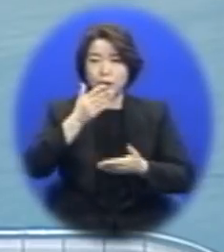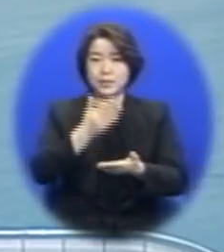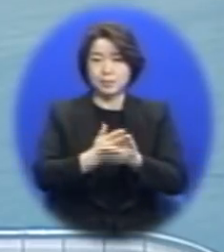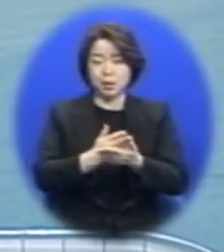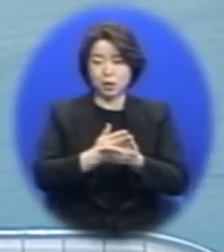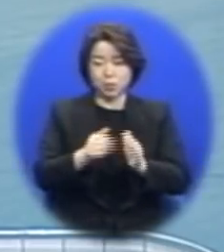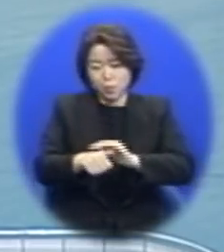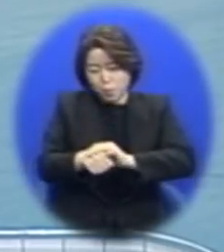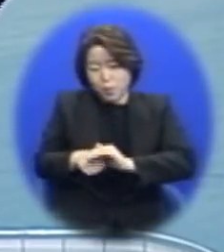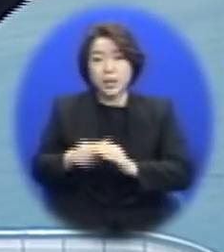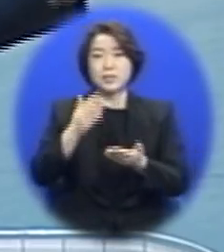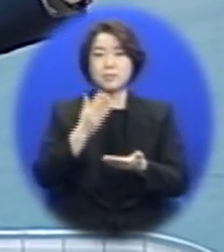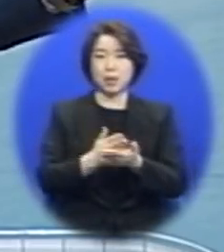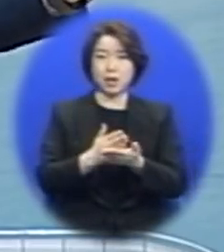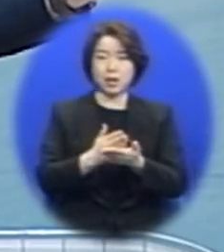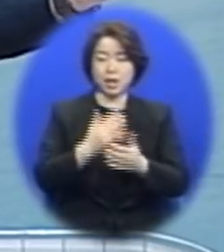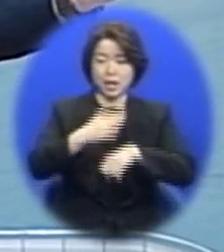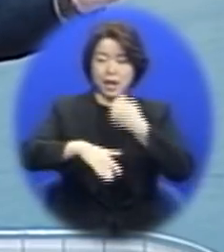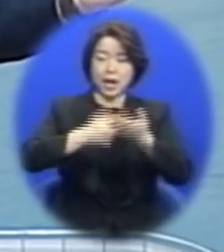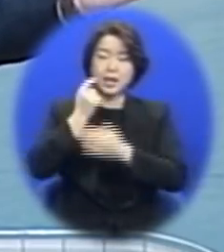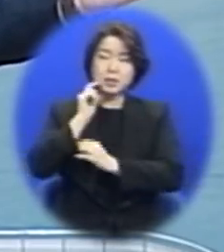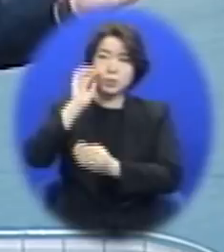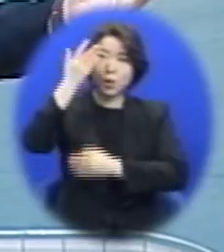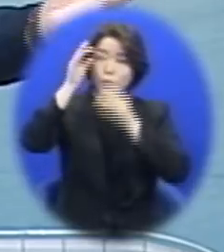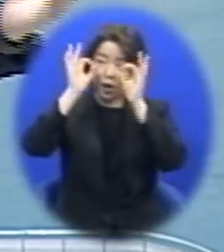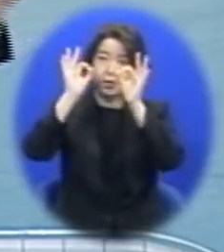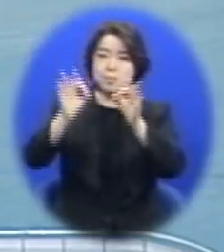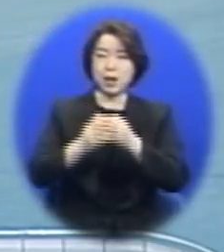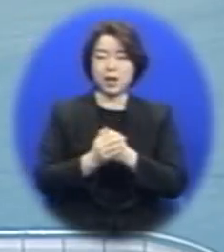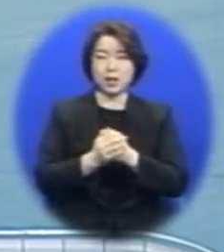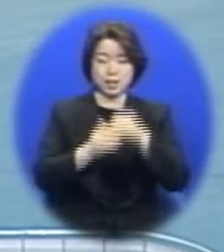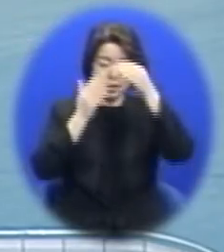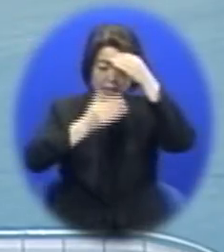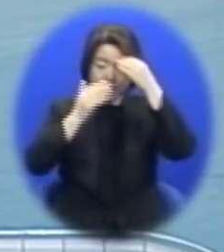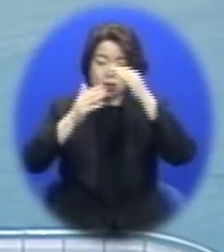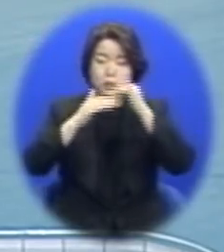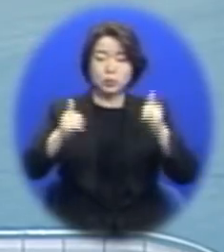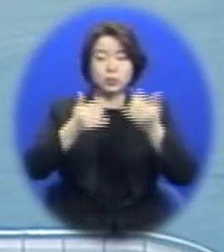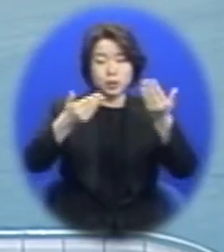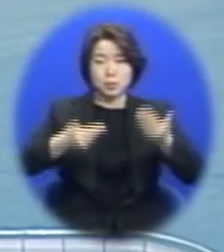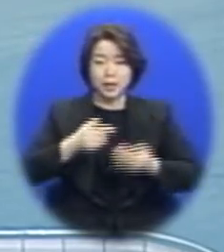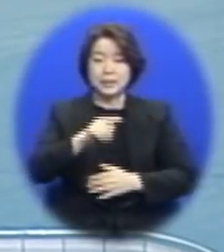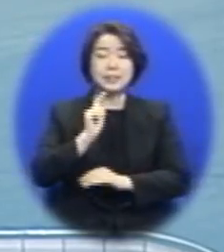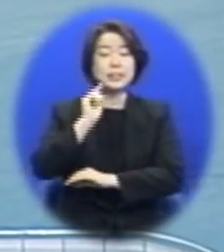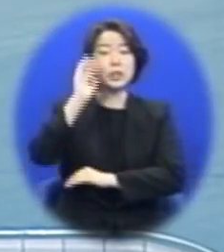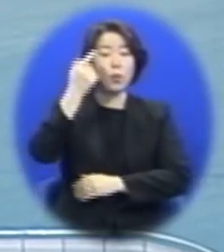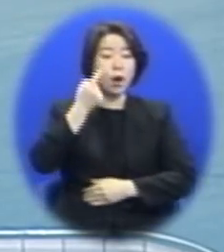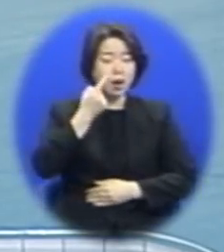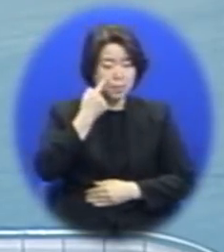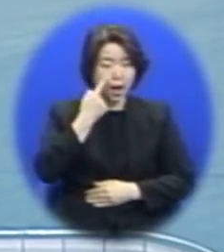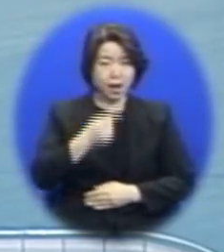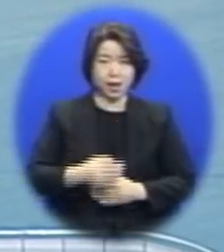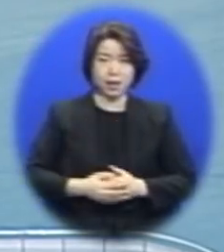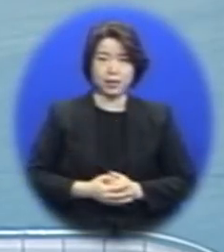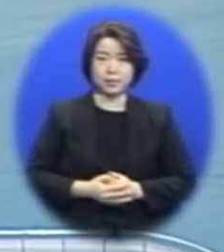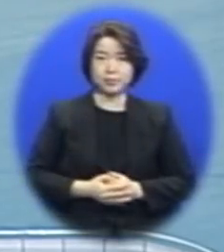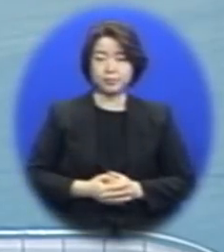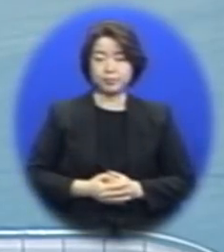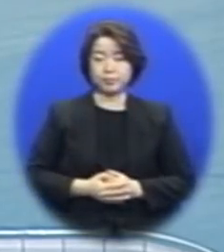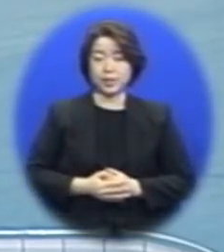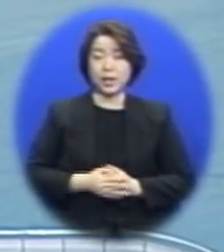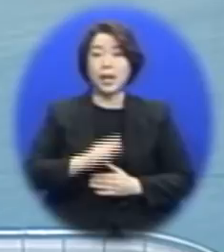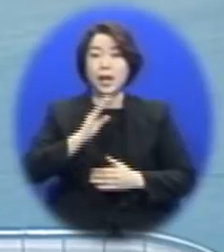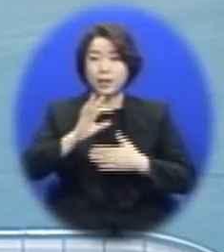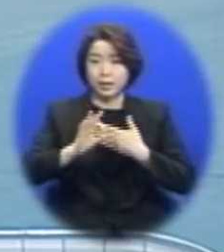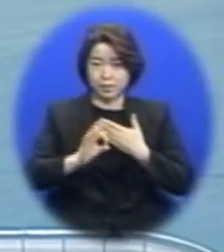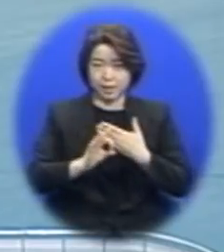말라는 거예요. 하나님의 영광을 보라는 거예요. 성도들이 받을 그 영광을 보라는 것입니다. 자,